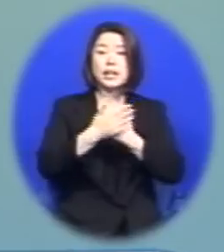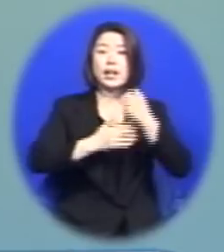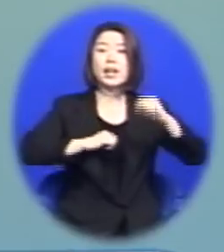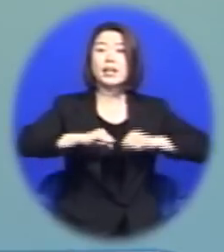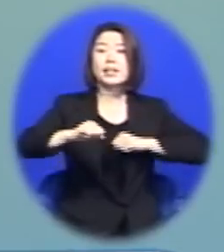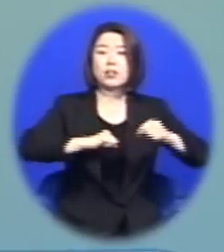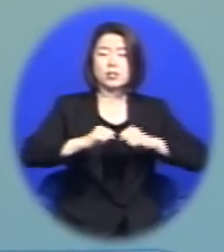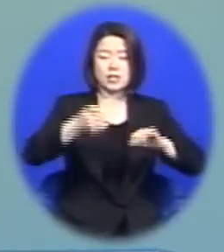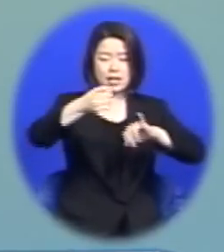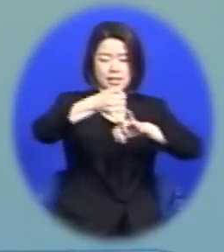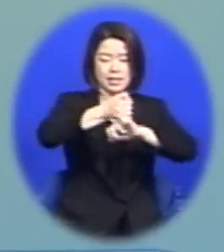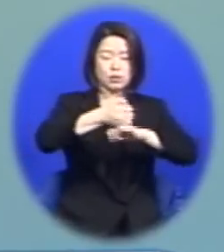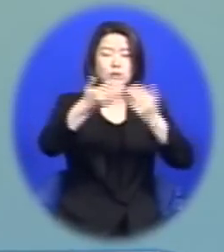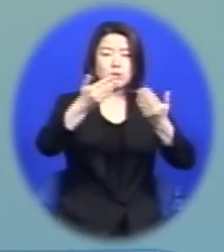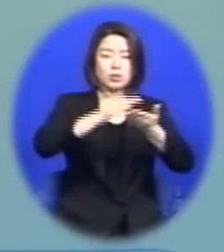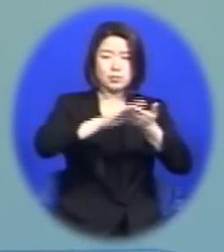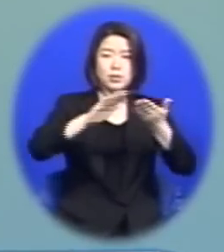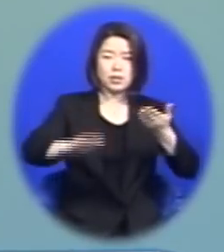약속입니다